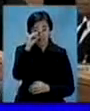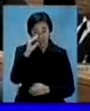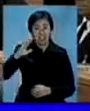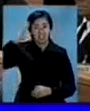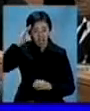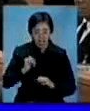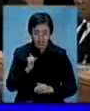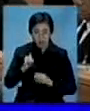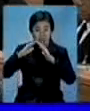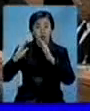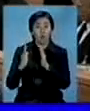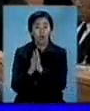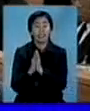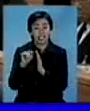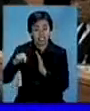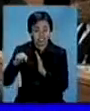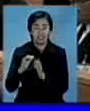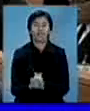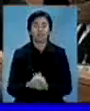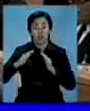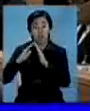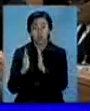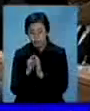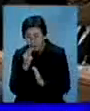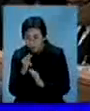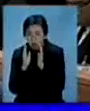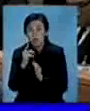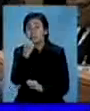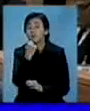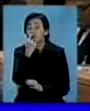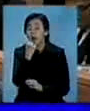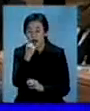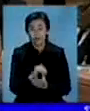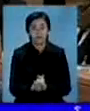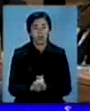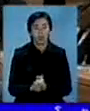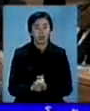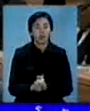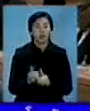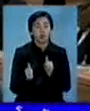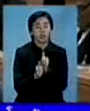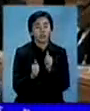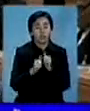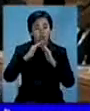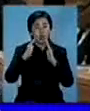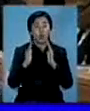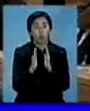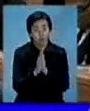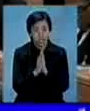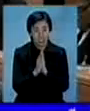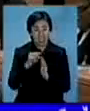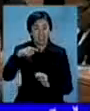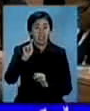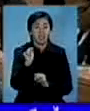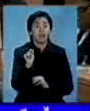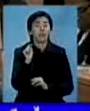ดสระปทุมจะไปดูไอ้พวกคนเสื้อแดงท่านเจ้าคุณพิพพระราชพิพพัฒนาธ